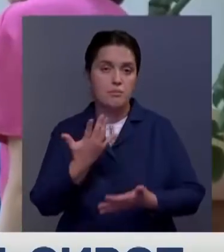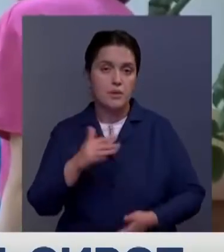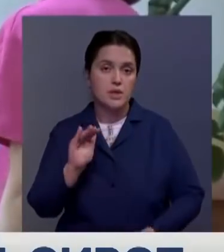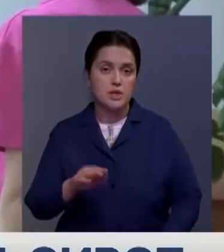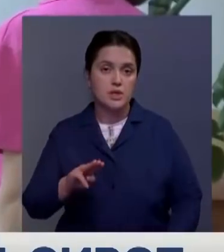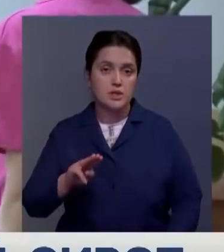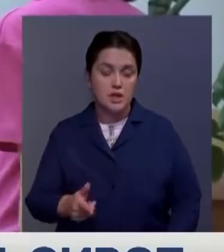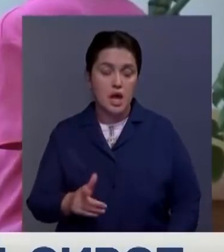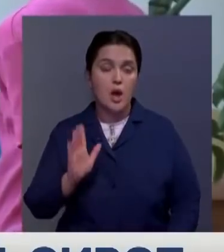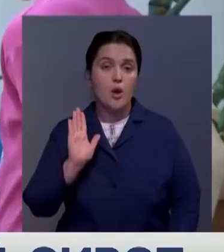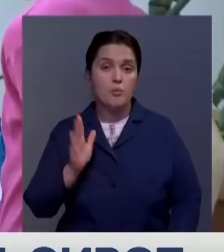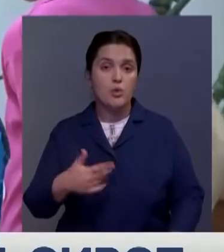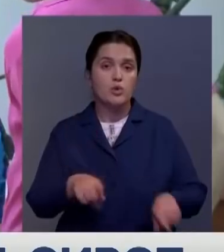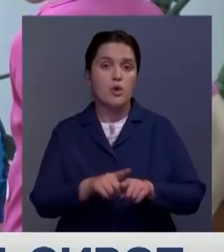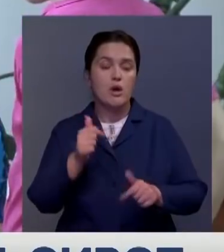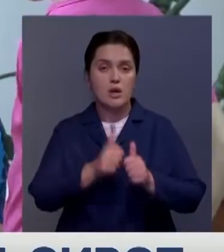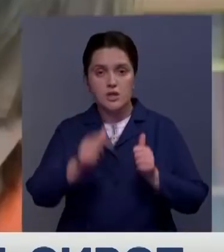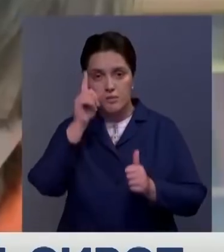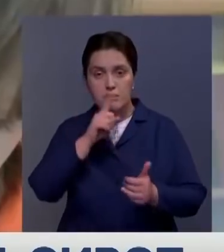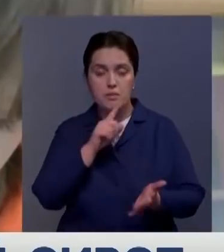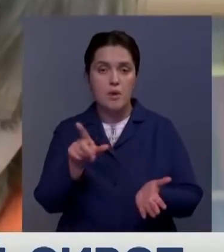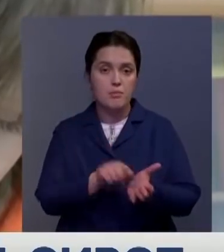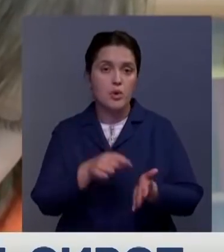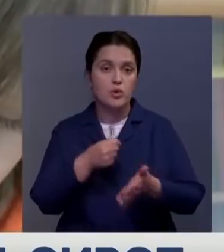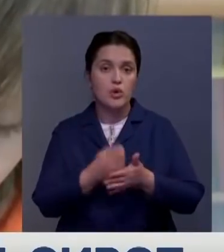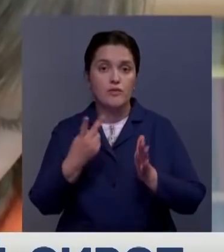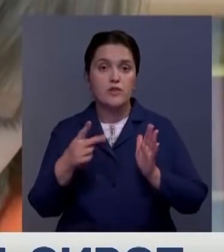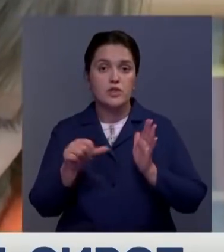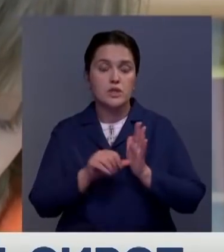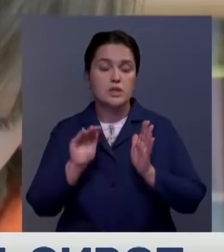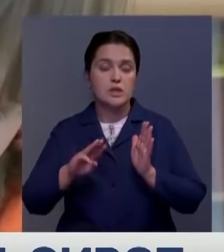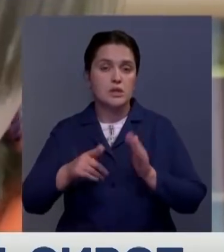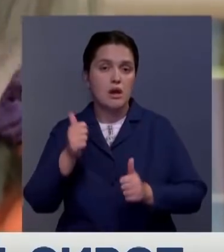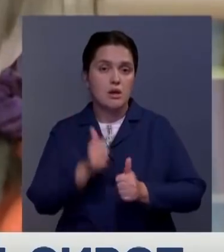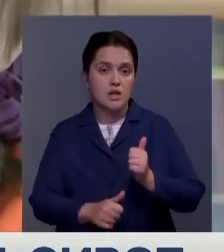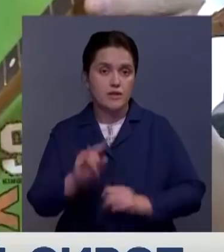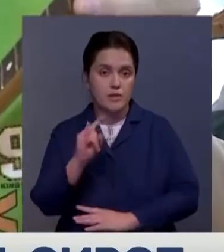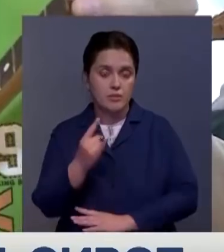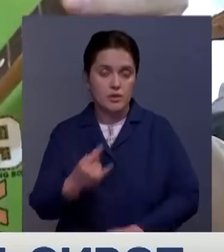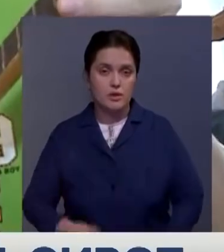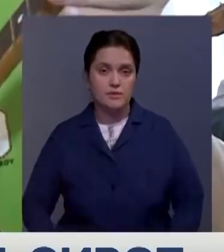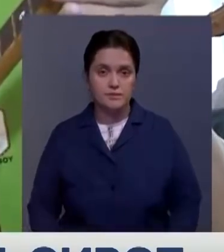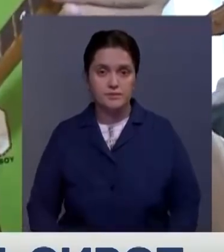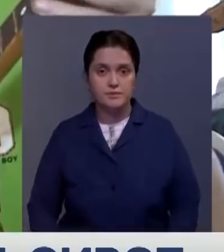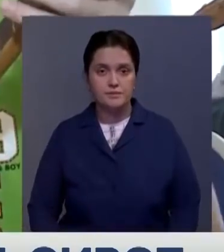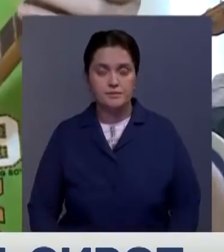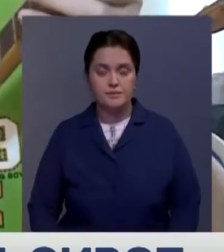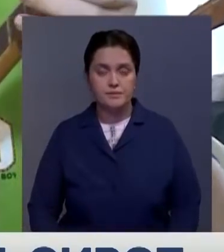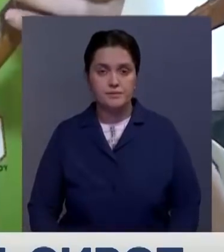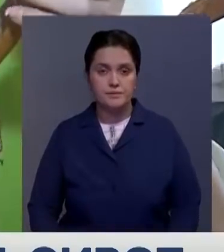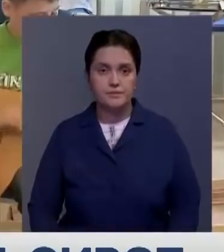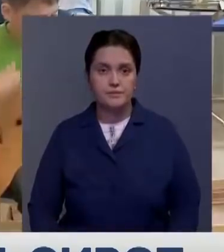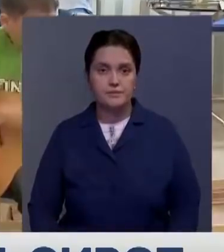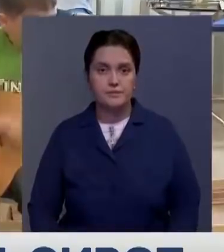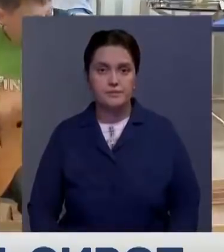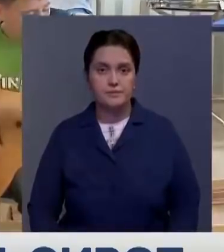тенге. Предусмотрено и ежемесячное пособие до 26 тысяч тенге на каждого ребенка. Тамара Степанова, Дамир Берикулы,